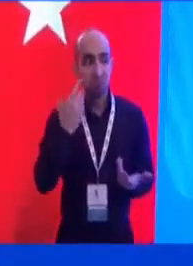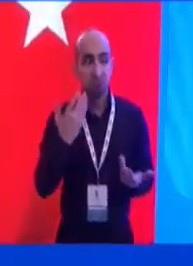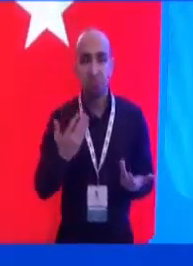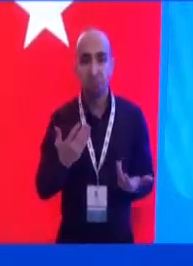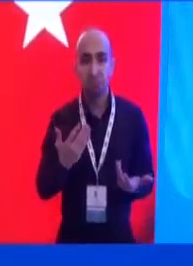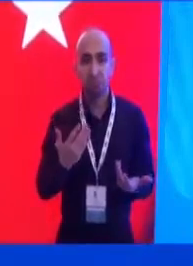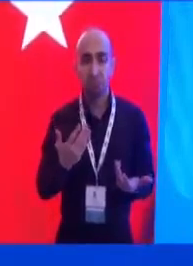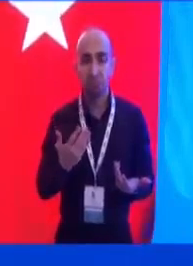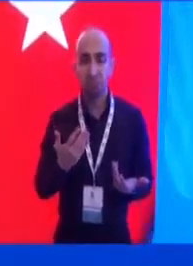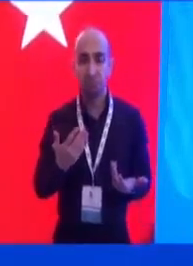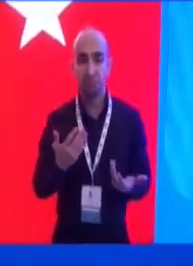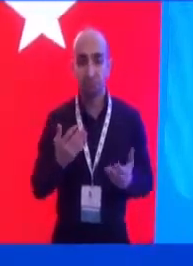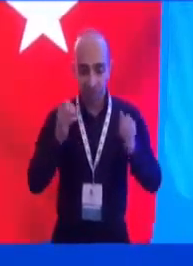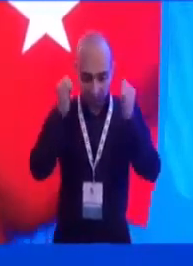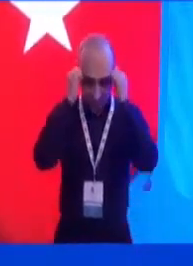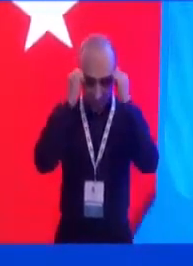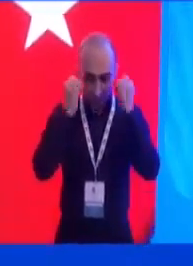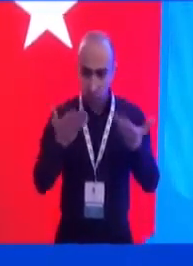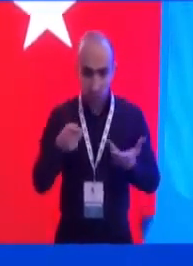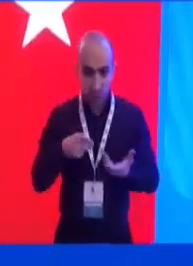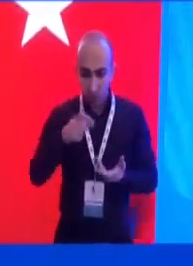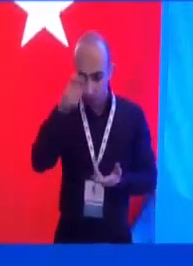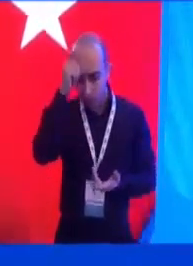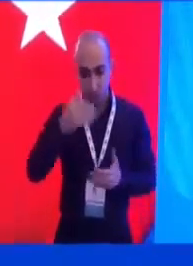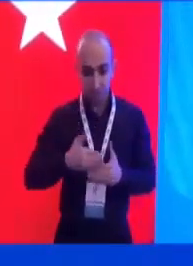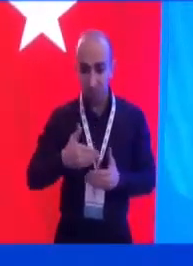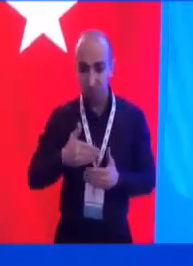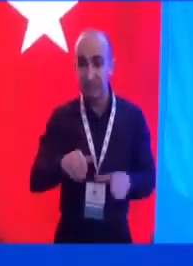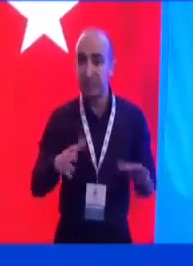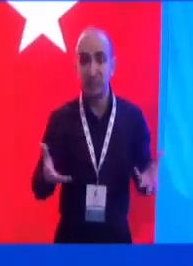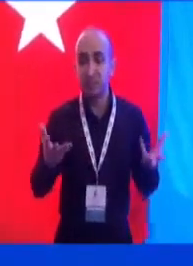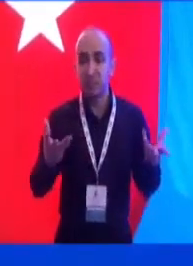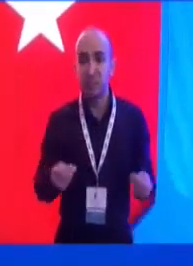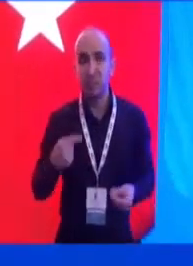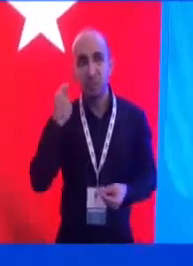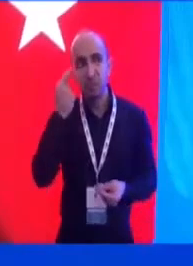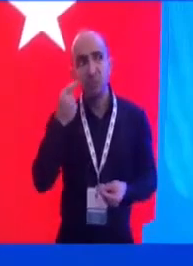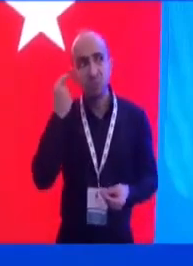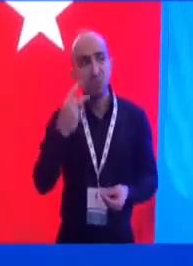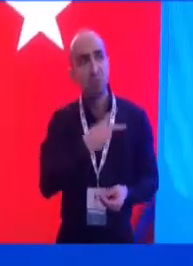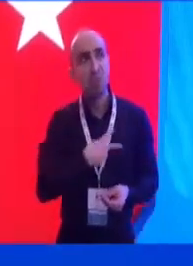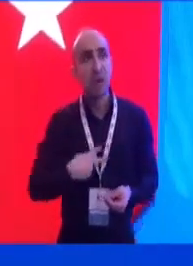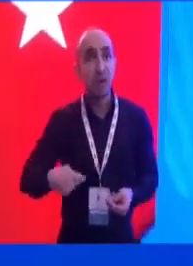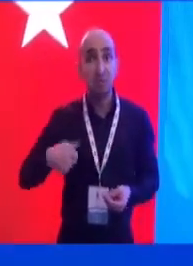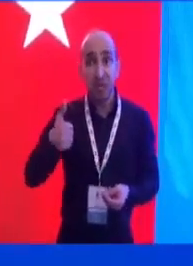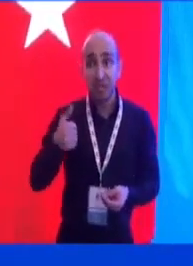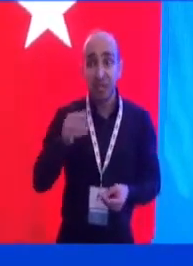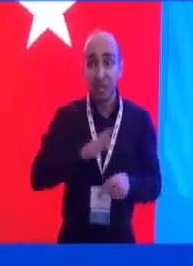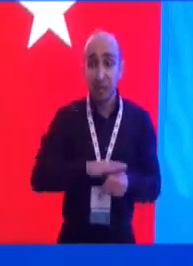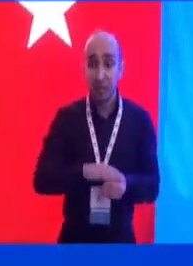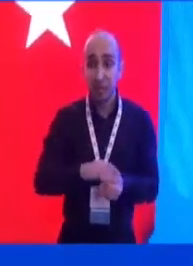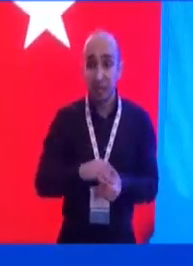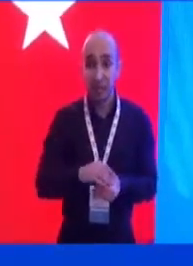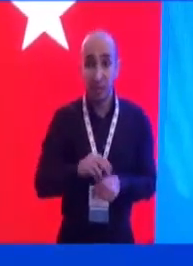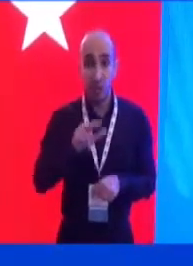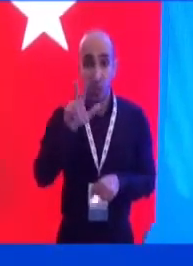iki elimizin arasına alıp ya bu ülke nereye gidiyor, nasıl oluyor? Belediye başkanlığı yapacak sadece